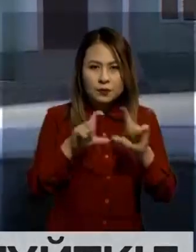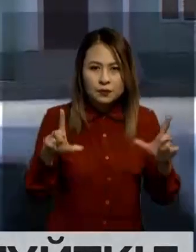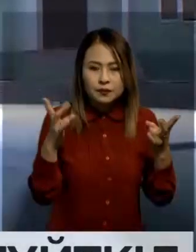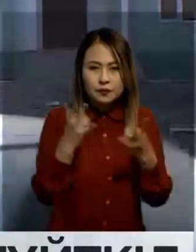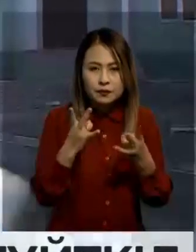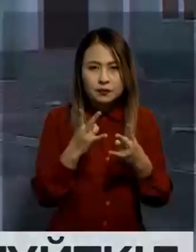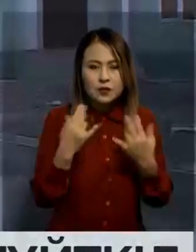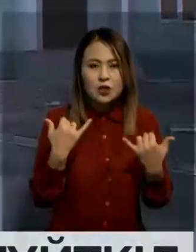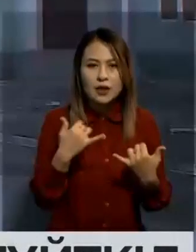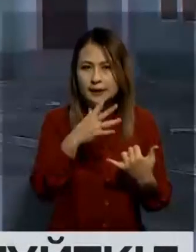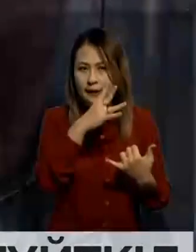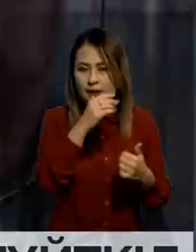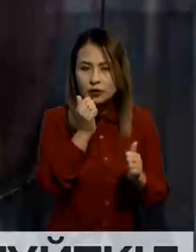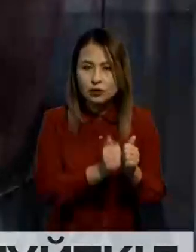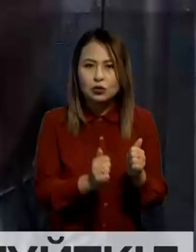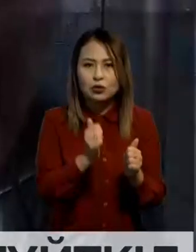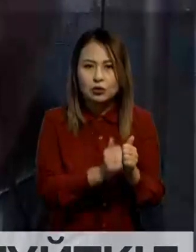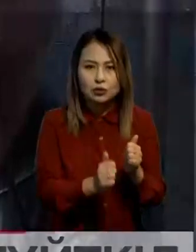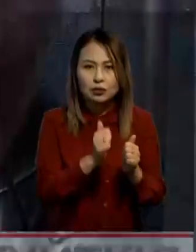Себебі қазіргі күннен күнге